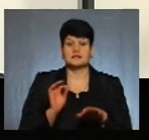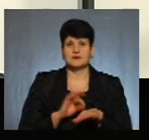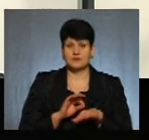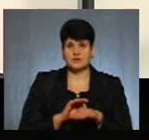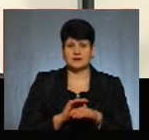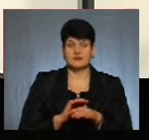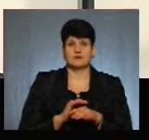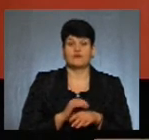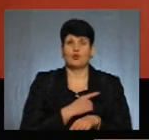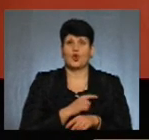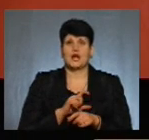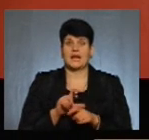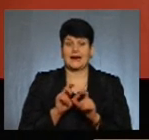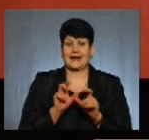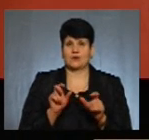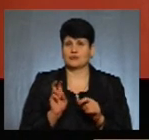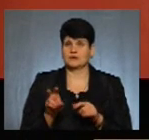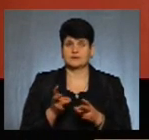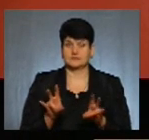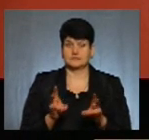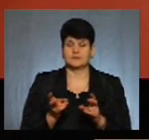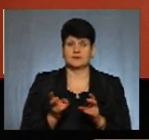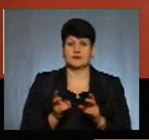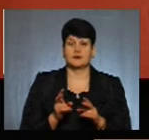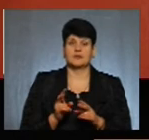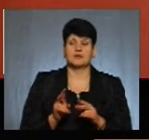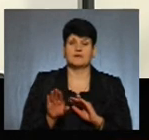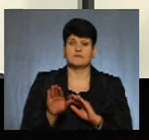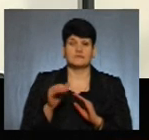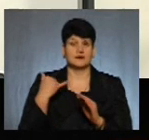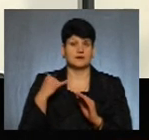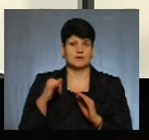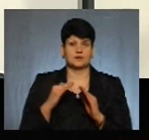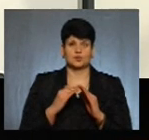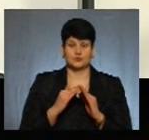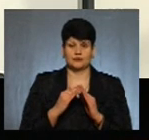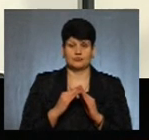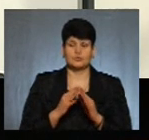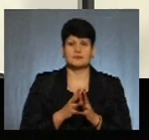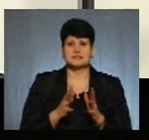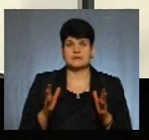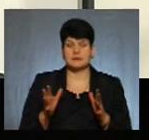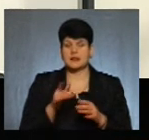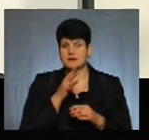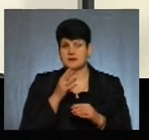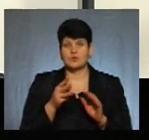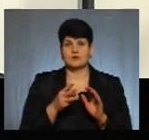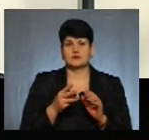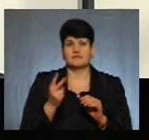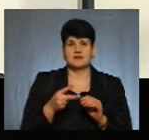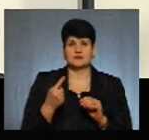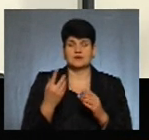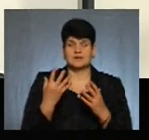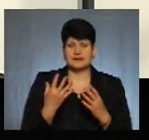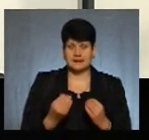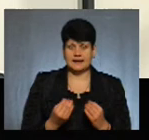йти в поліклініку. Скільки цей інкубаційний період? Максимальний інкубаційний період 21 день, мінімальний 8.